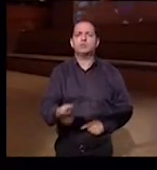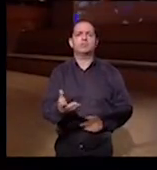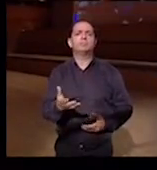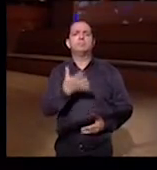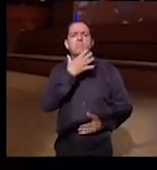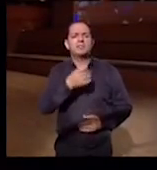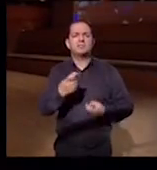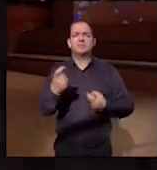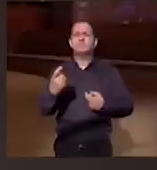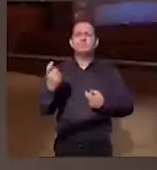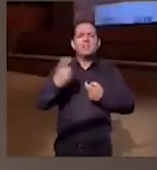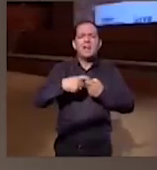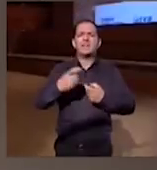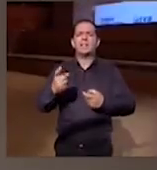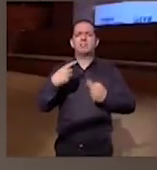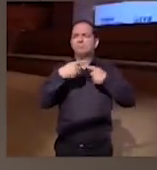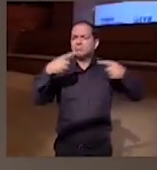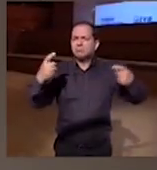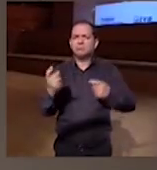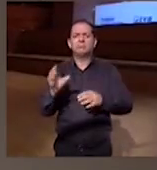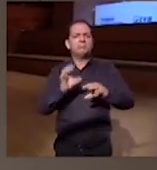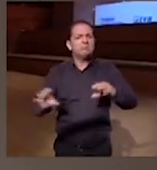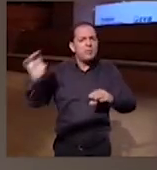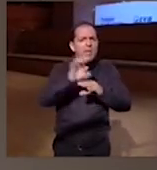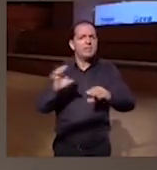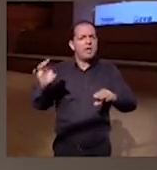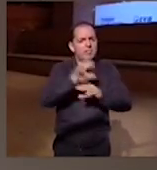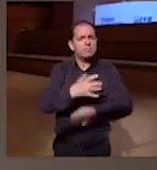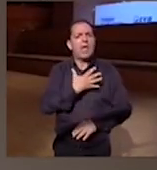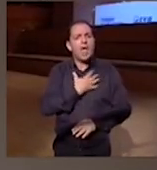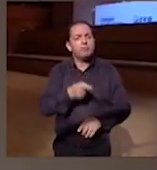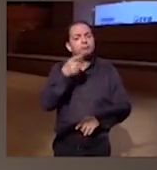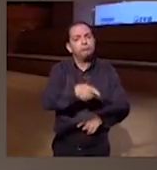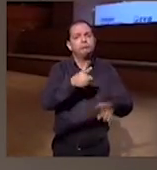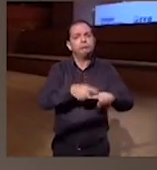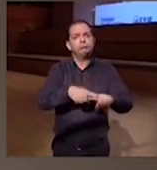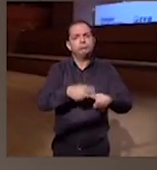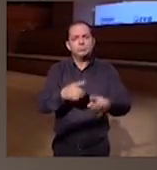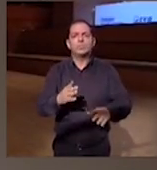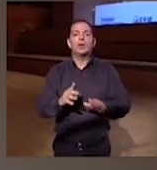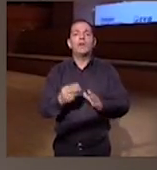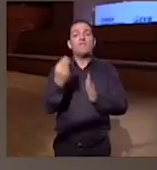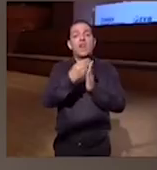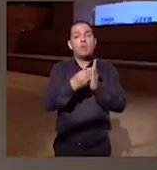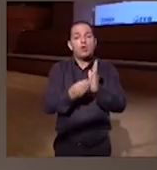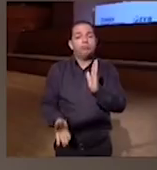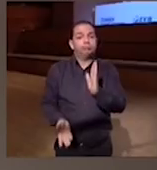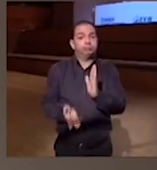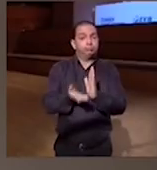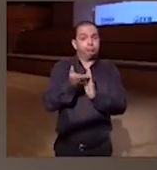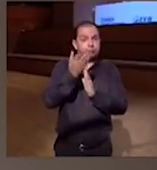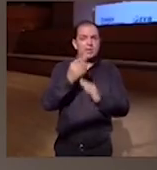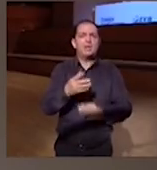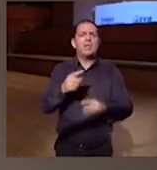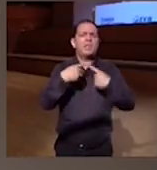οίκοι αναβάθμισαν την πιστοληπτική μας ικανότητα, οι αγορές ανταποκρίθηκαν θετικά στις δοκιμαστικές εκδόσεις